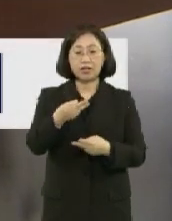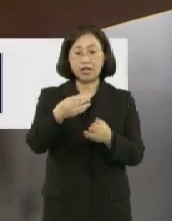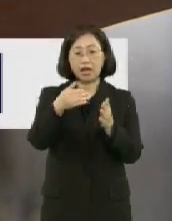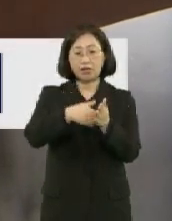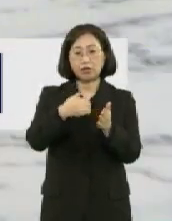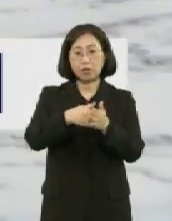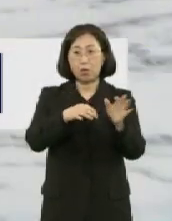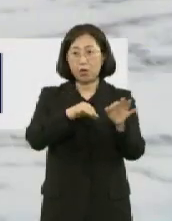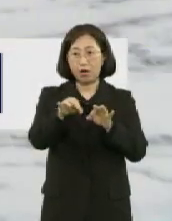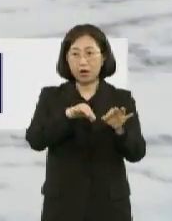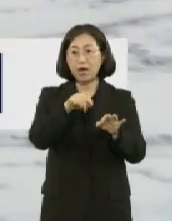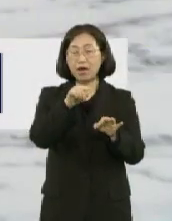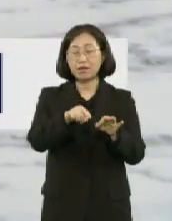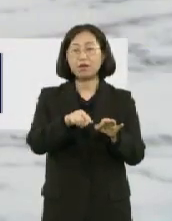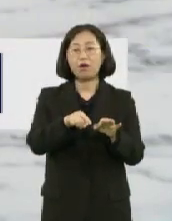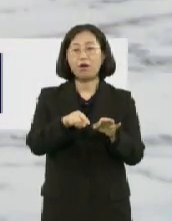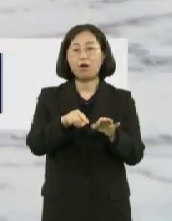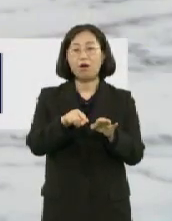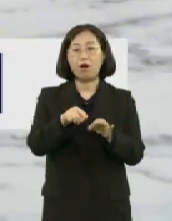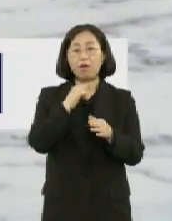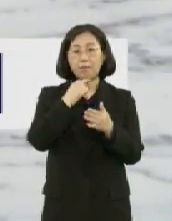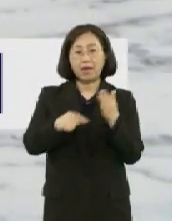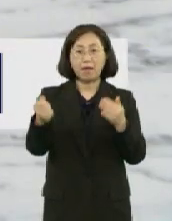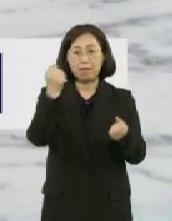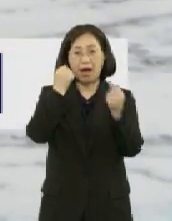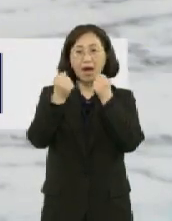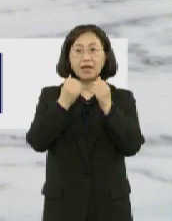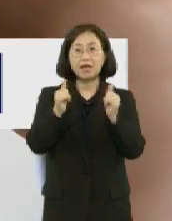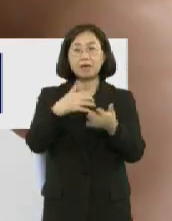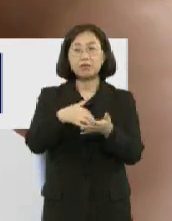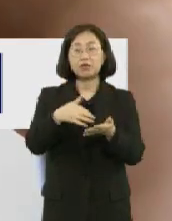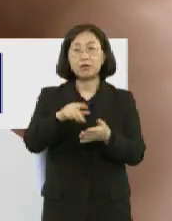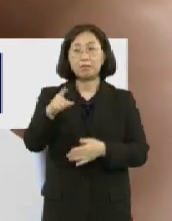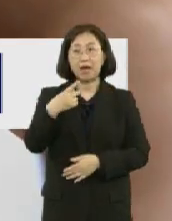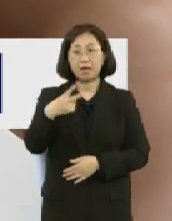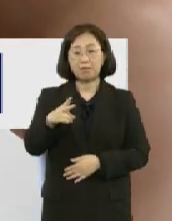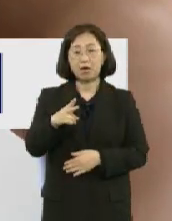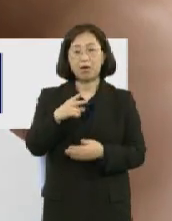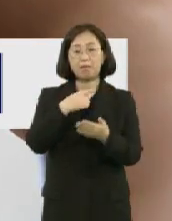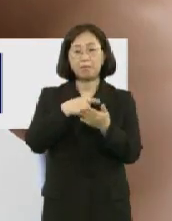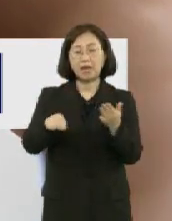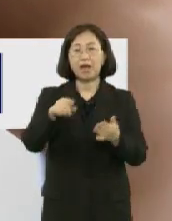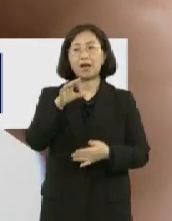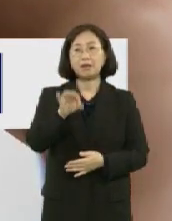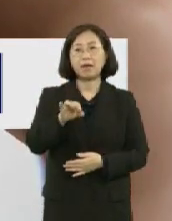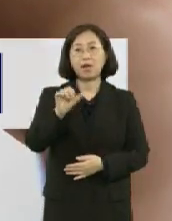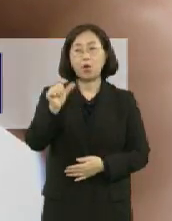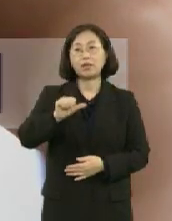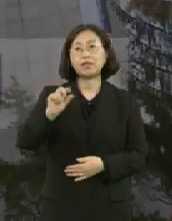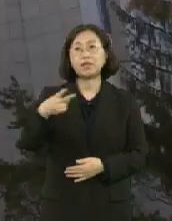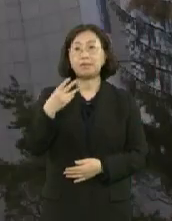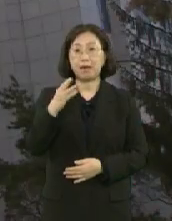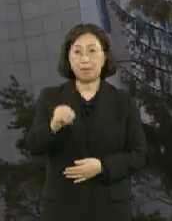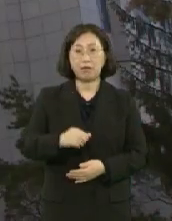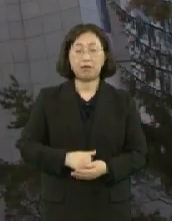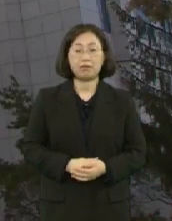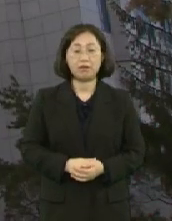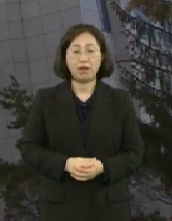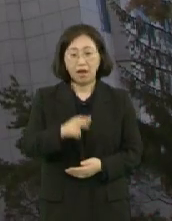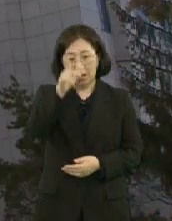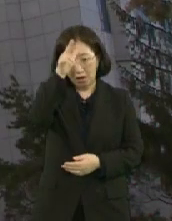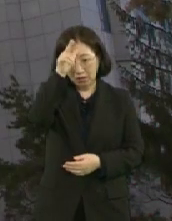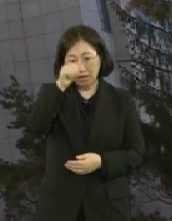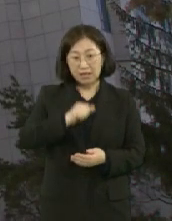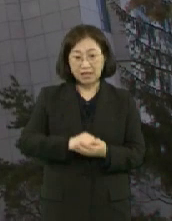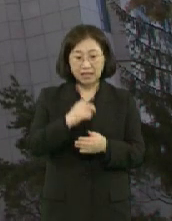중고거래 플랫폼에서 이 같은 피해를 본 사람만 102명, 피해 금액은 5,200만 원에 이릅니다.